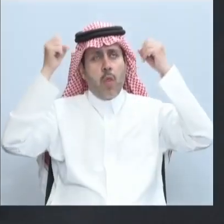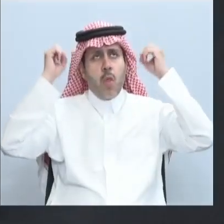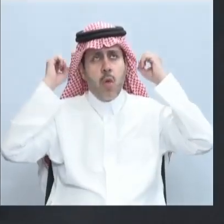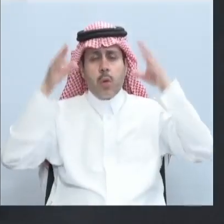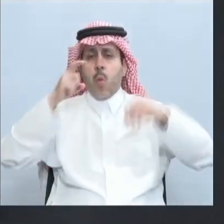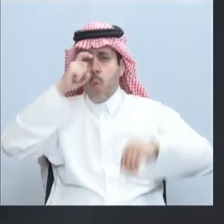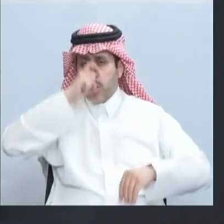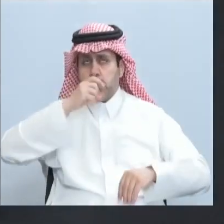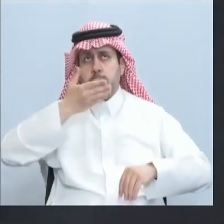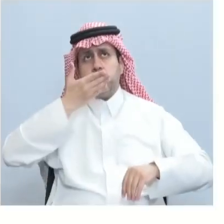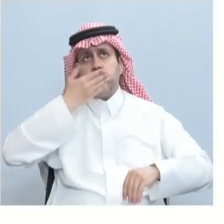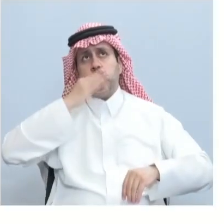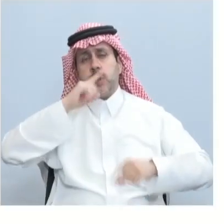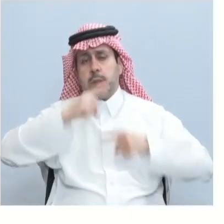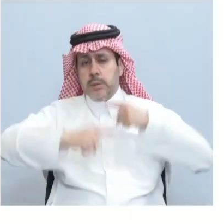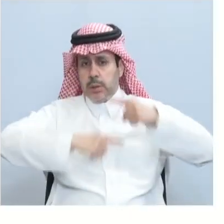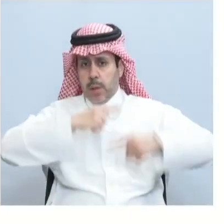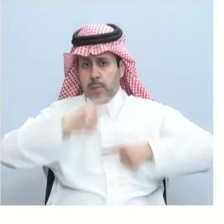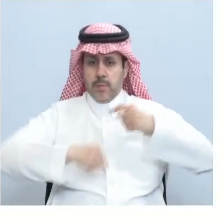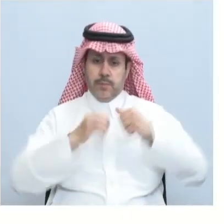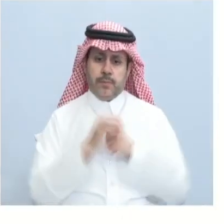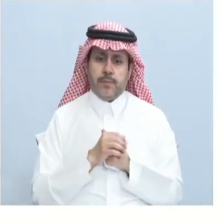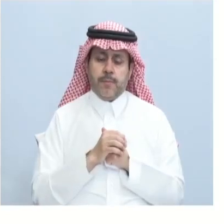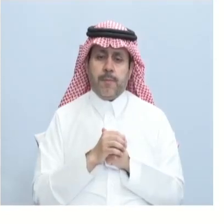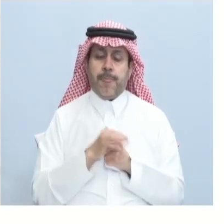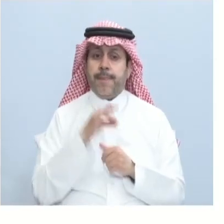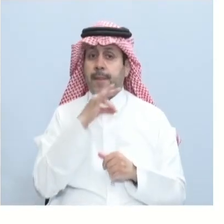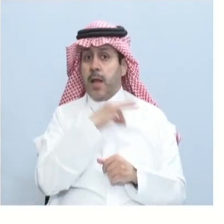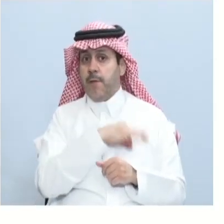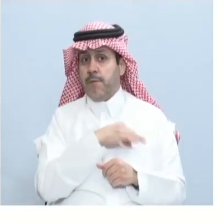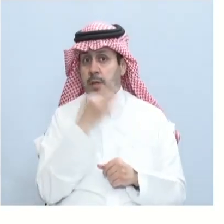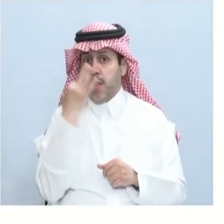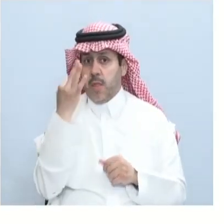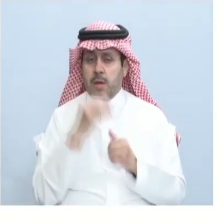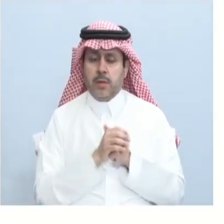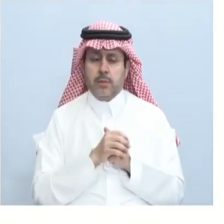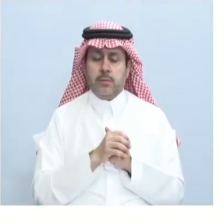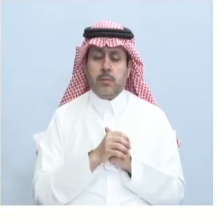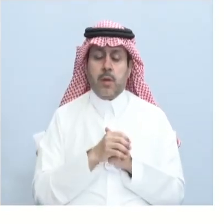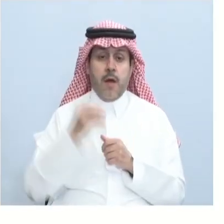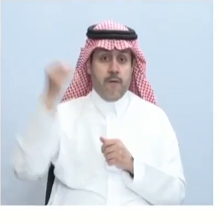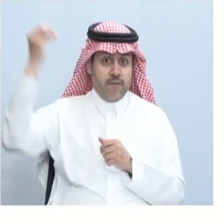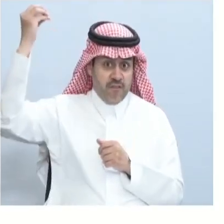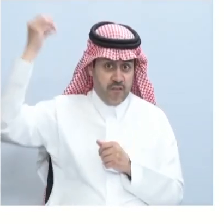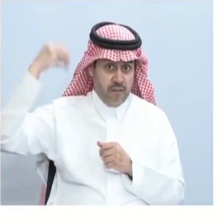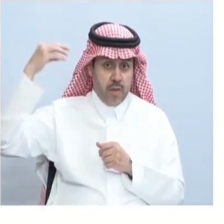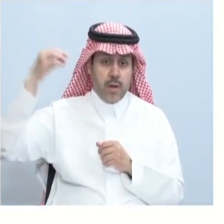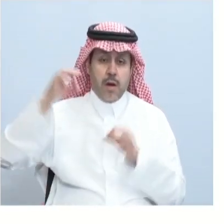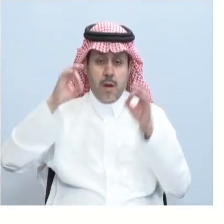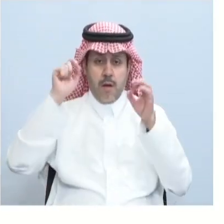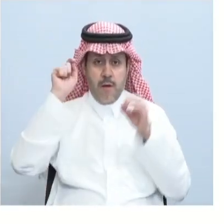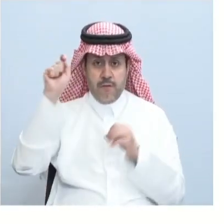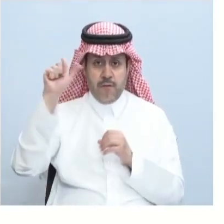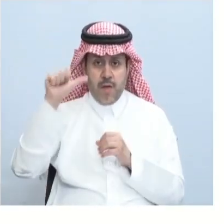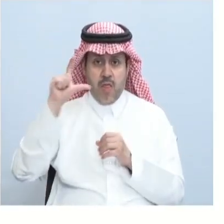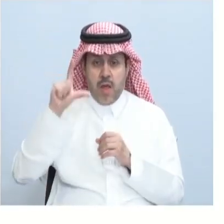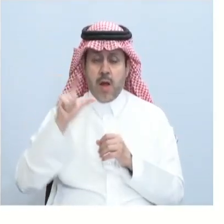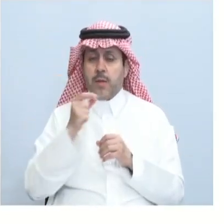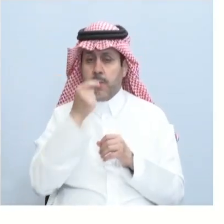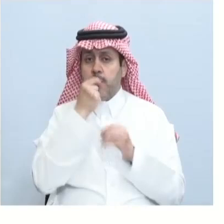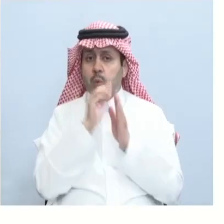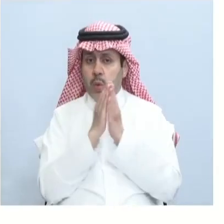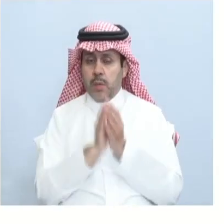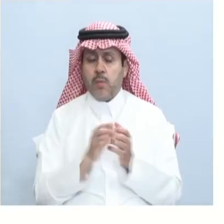عليها الفائده الثالثه نقول الفائده الثالثه فضل القران الكريم اعظم صوره فضلا ما